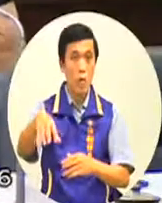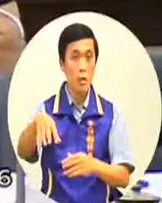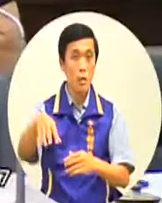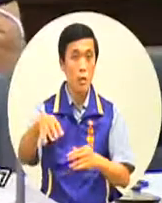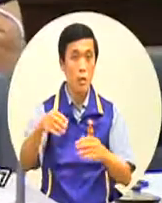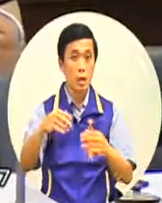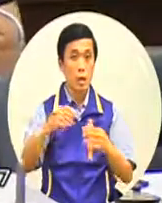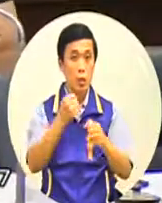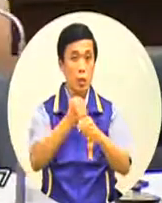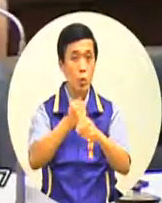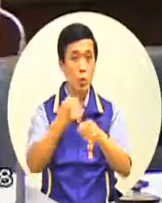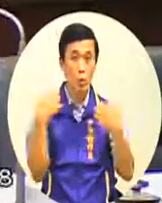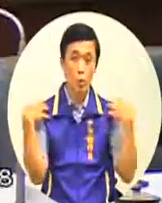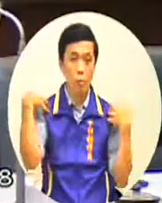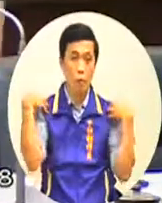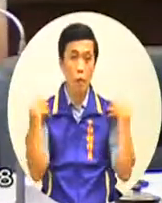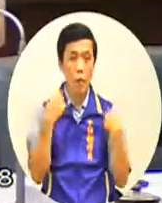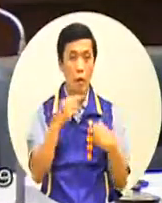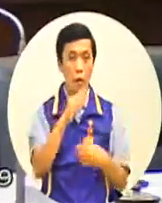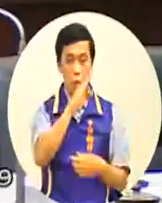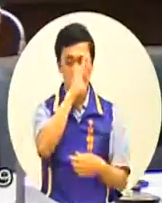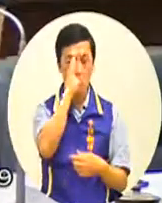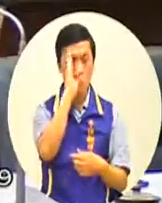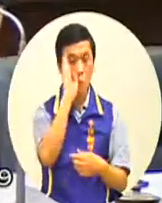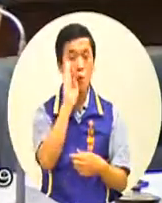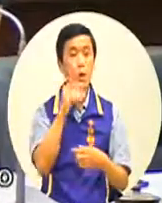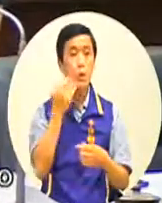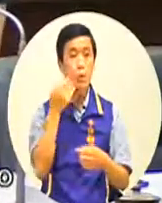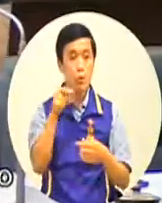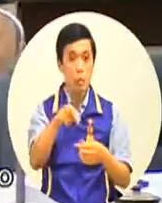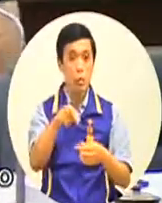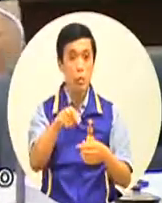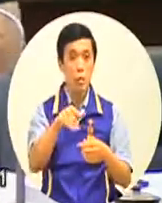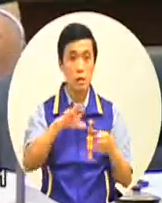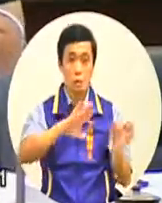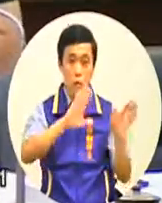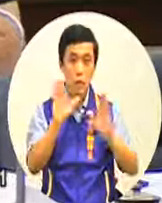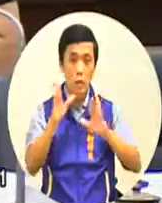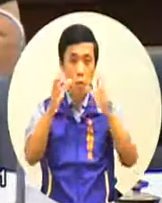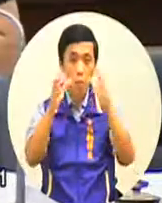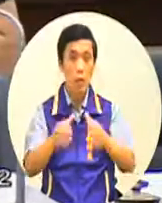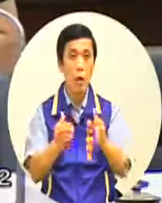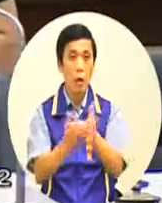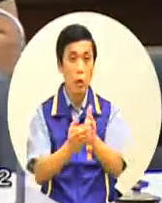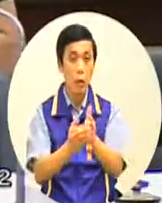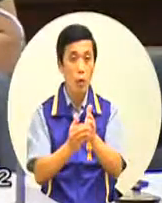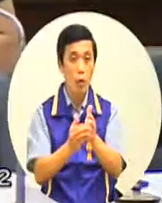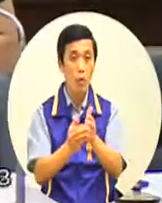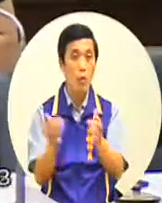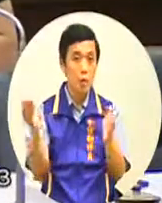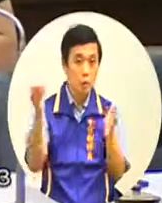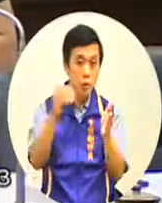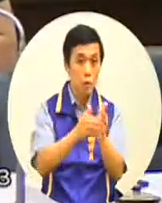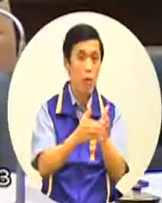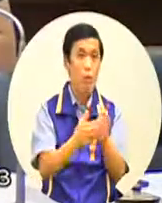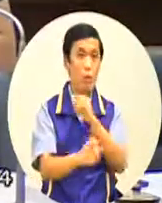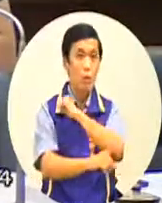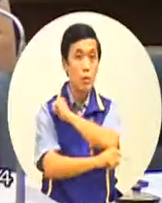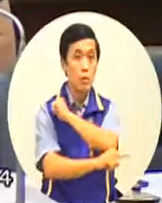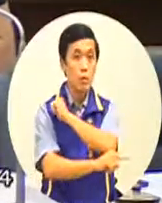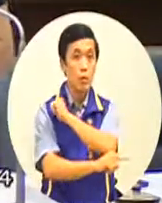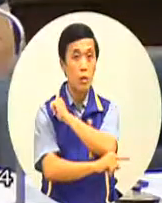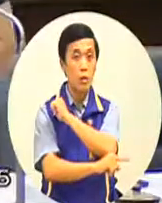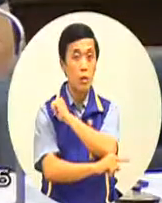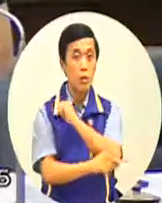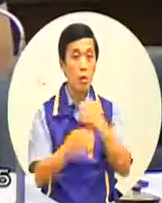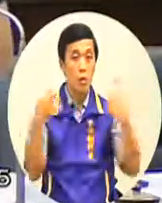马翻，然后我们把这个面弄起来，可是呢最终要负责第